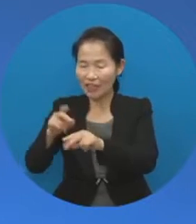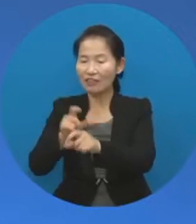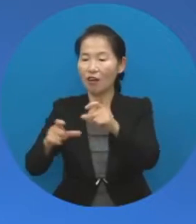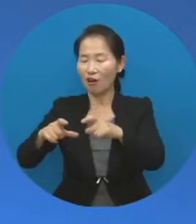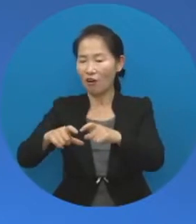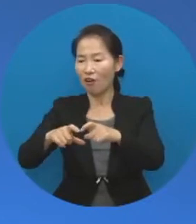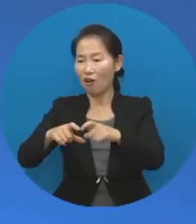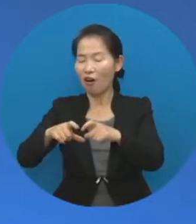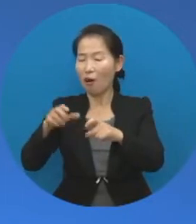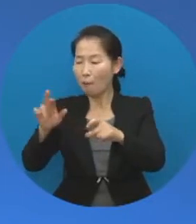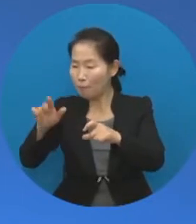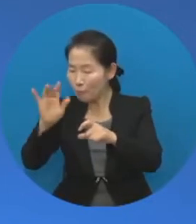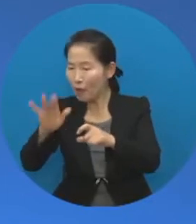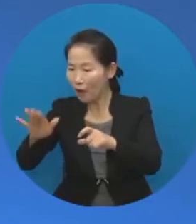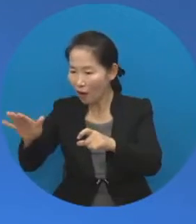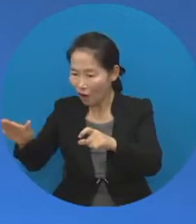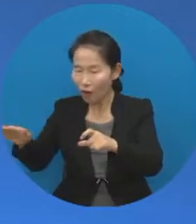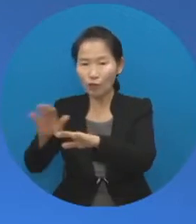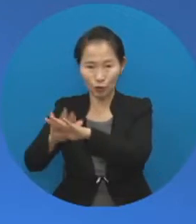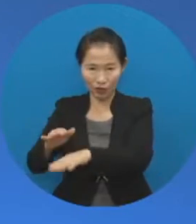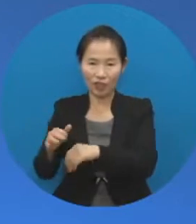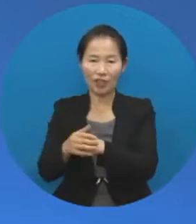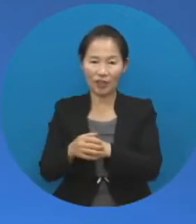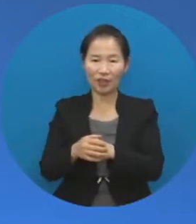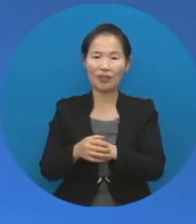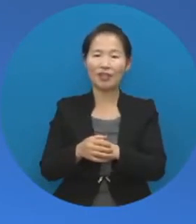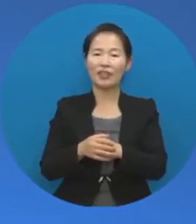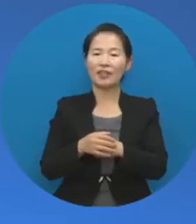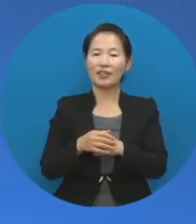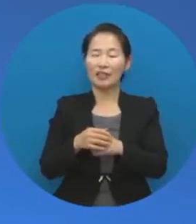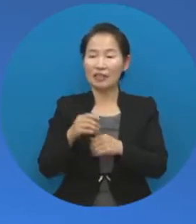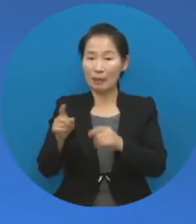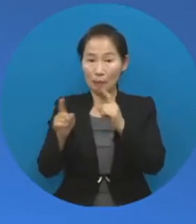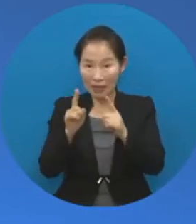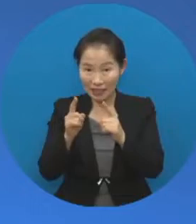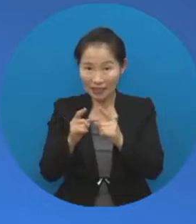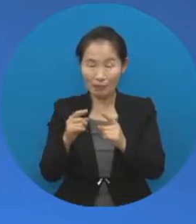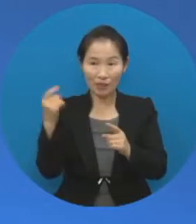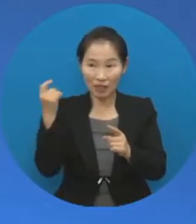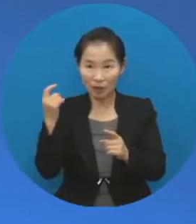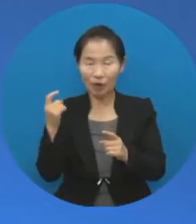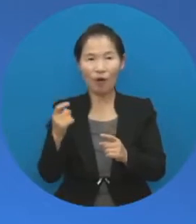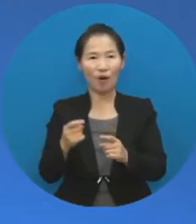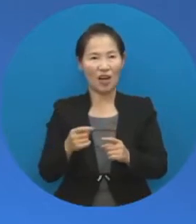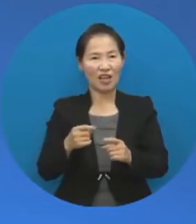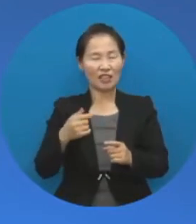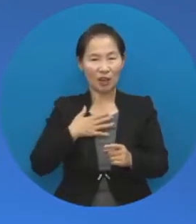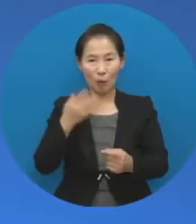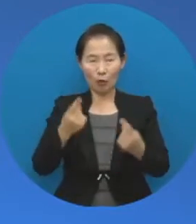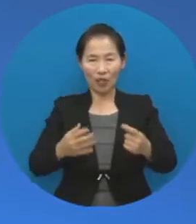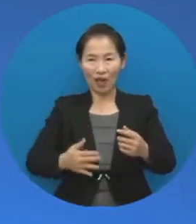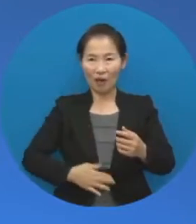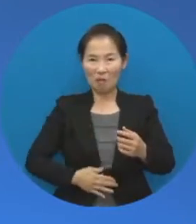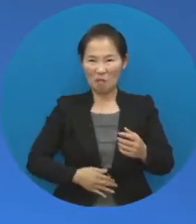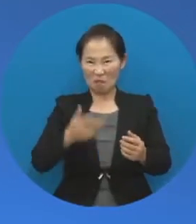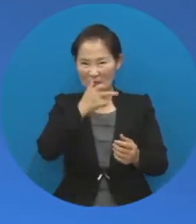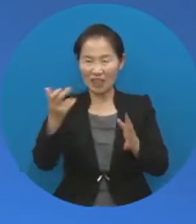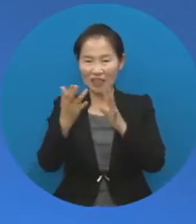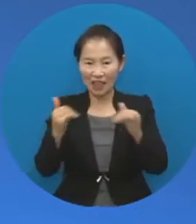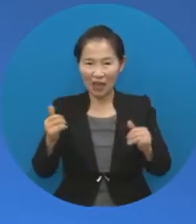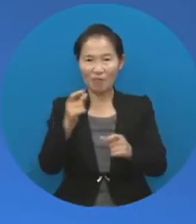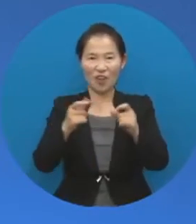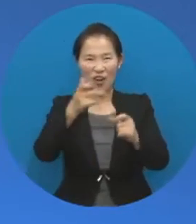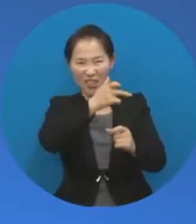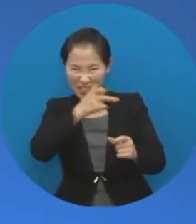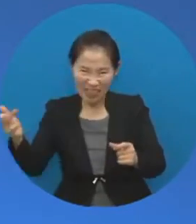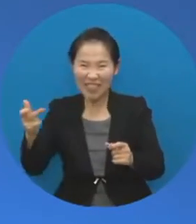믿음이 사실은 되게 작았던 거죠. 그 말씀을 듣고 믿음이 아주 분량이 크신 분들은 뭐 한 다섯 배 되는 회사로 이렇게 들어가서